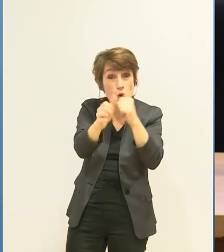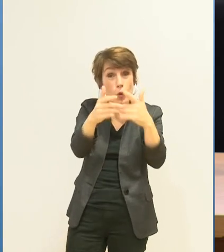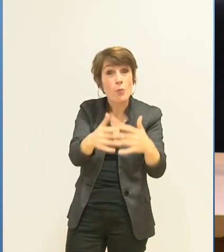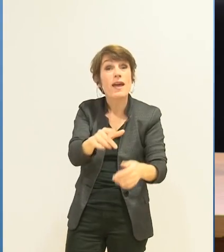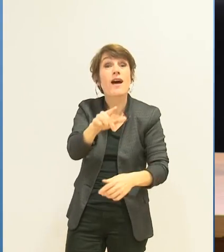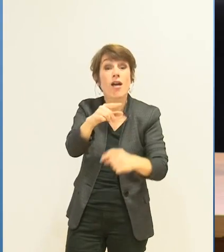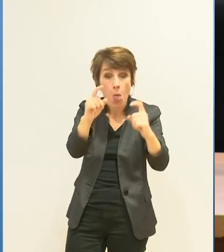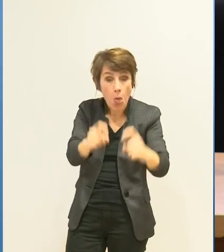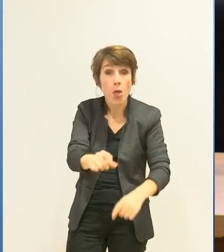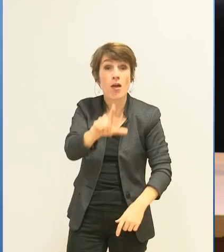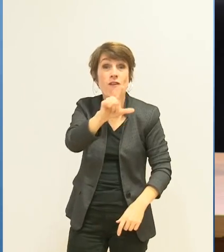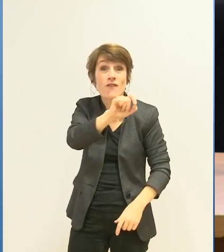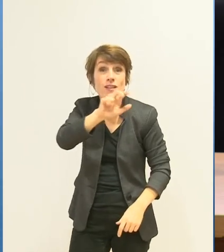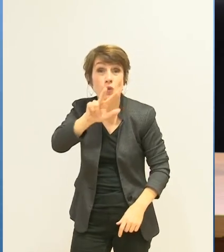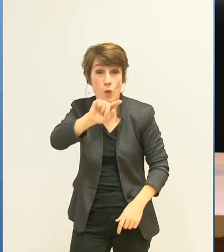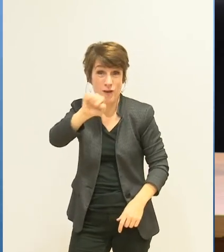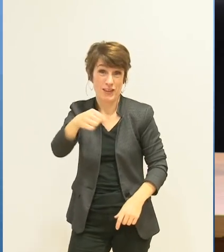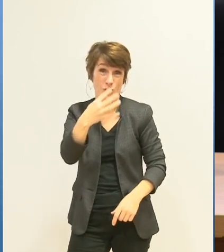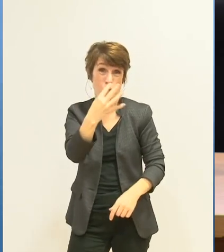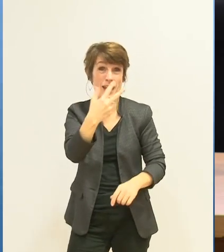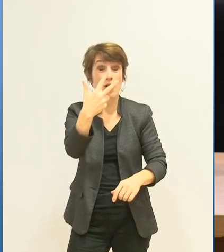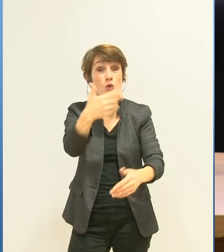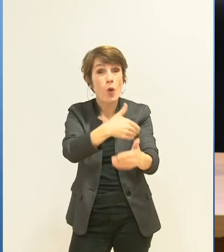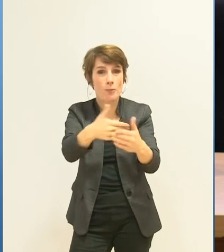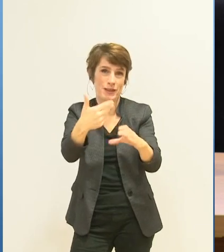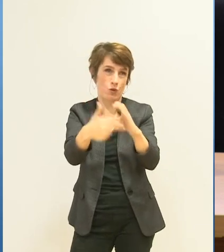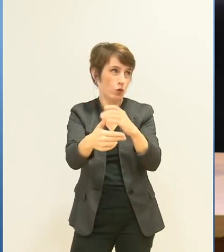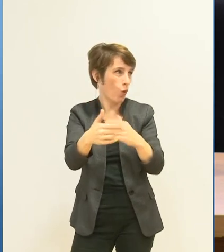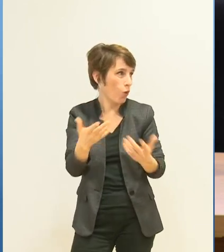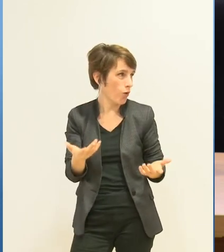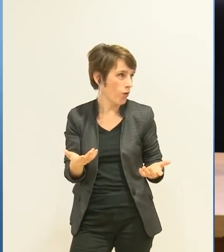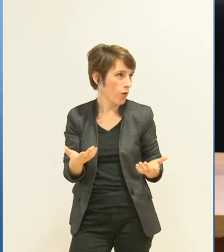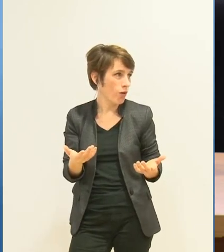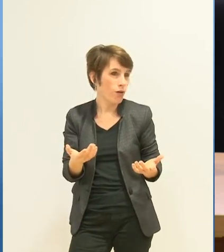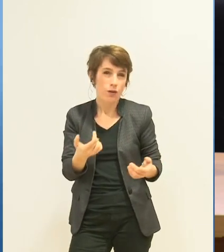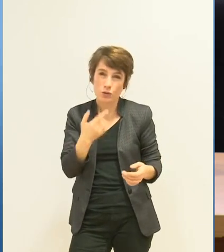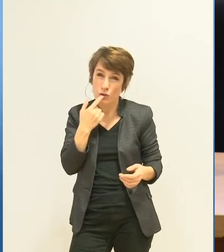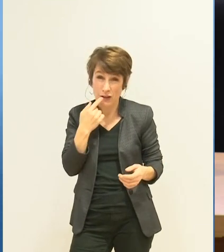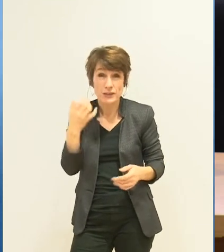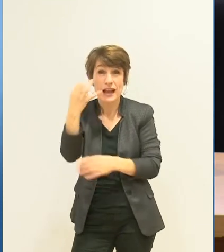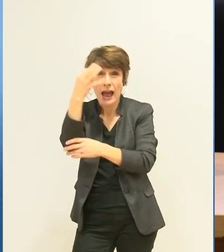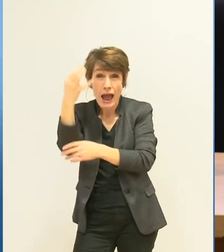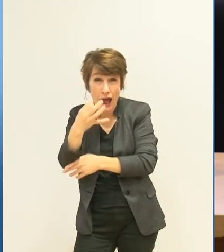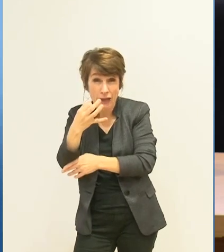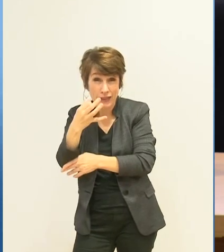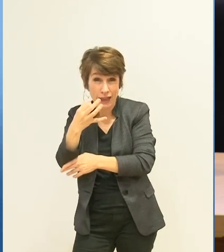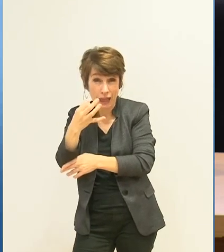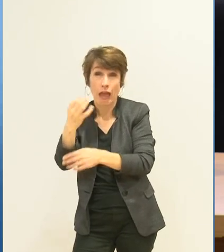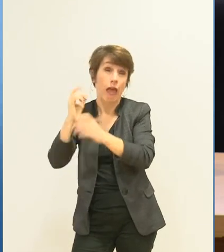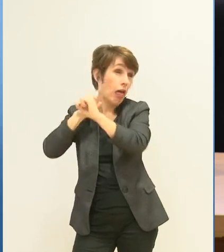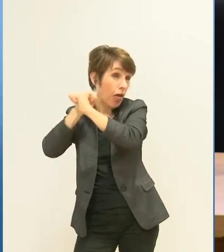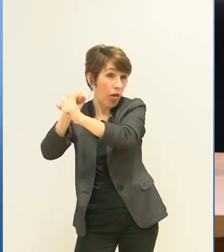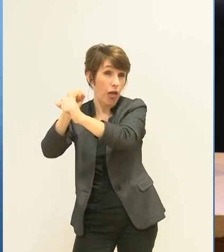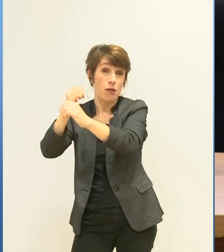23,43 millions de capital donc pour un niveau d'intérêt à la charge de la ville